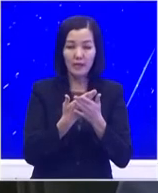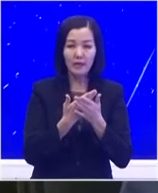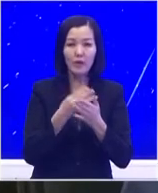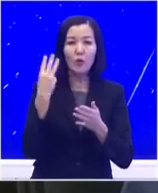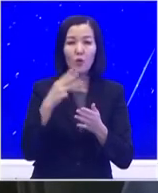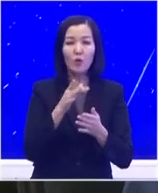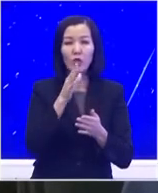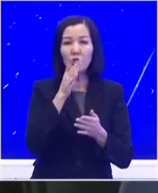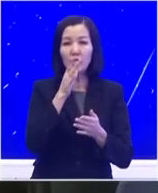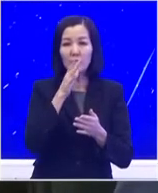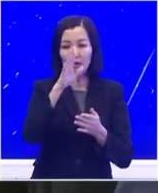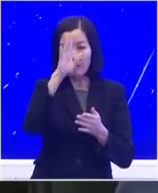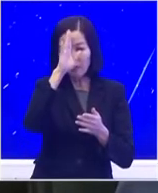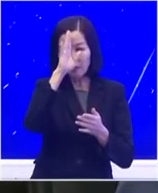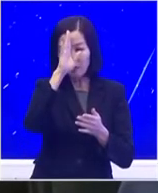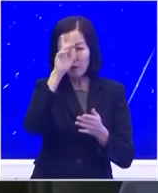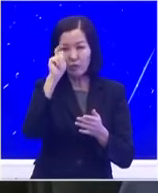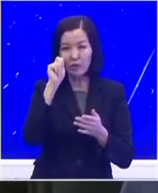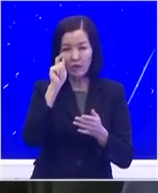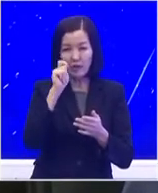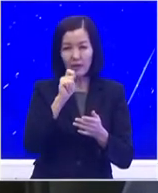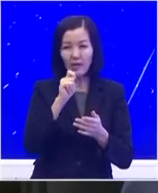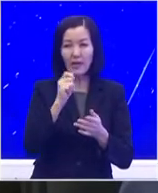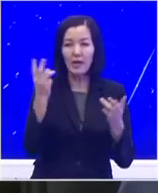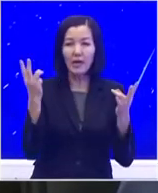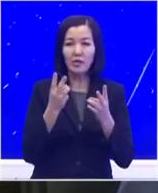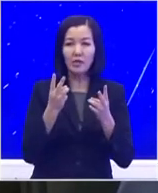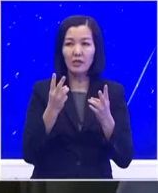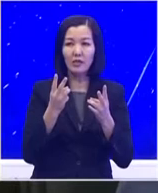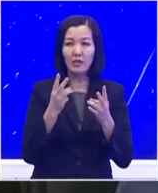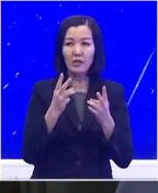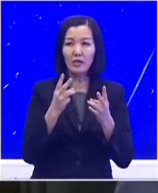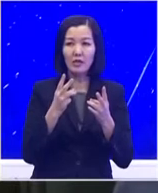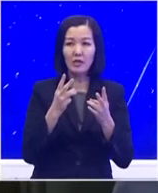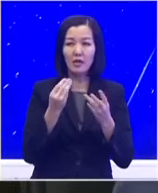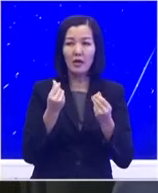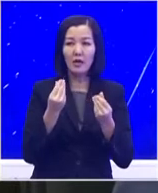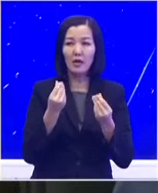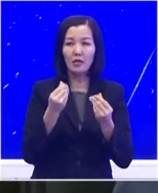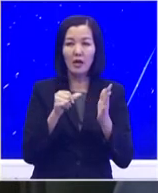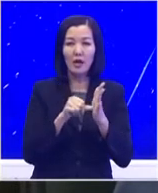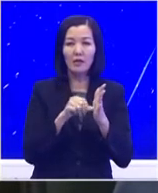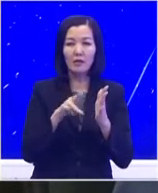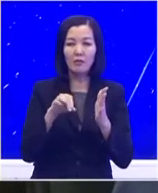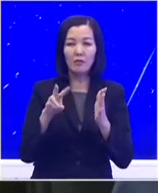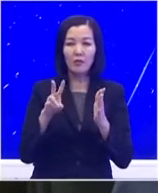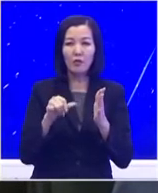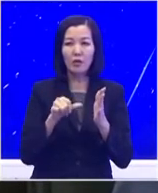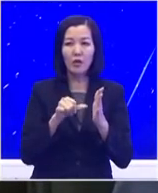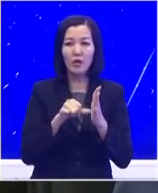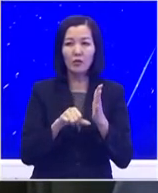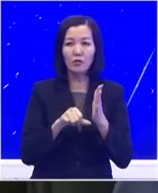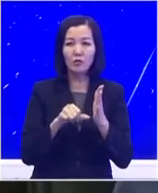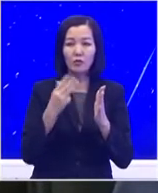30 жастағы ер азаматқа қажетті жарна сомасы 6 миллион 695